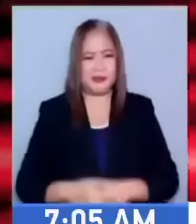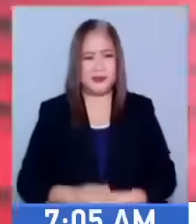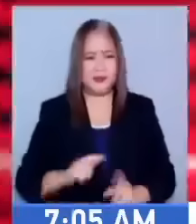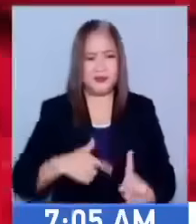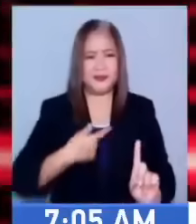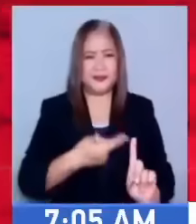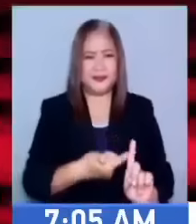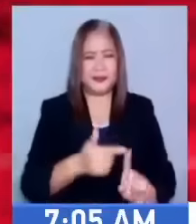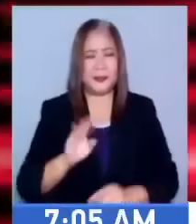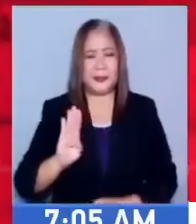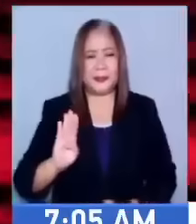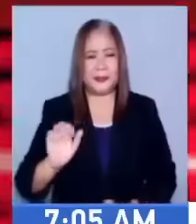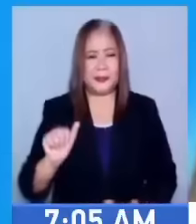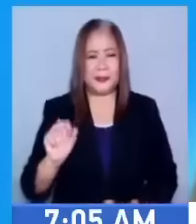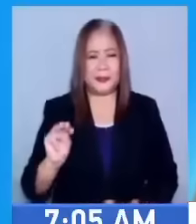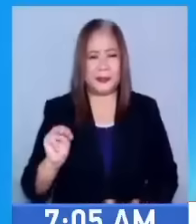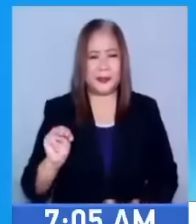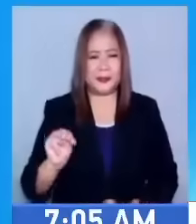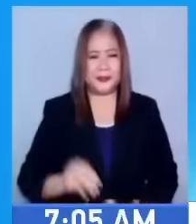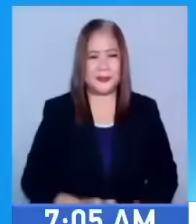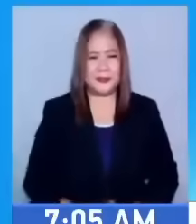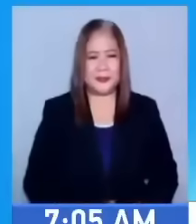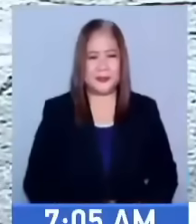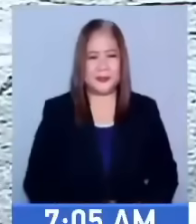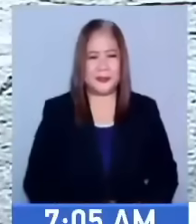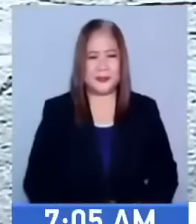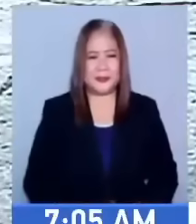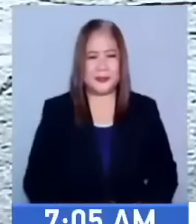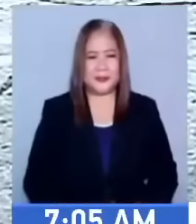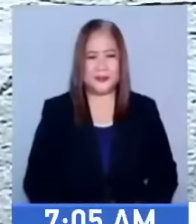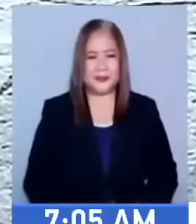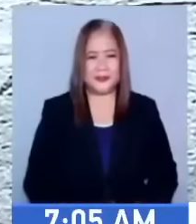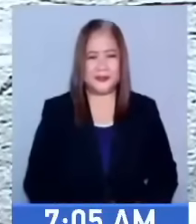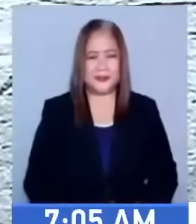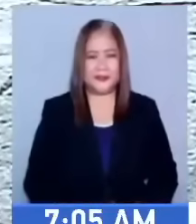Alegre. Bam?